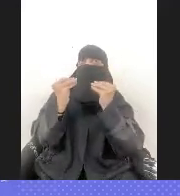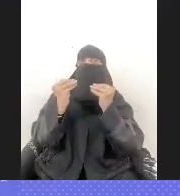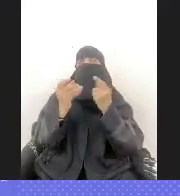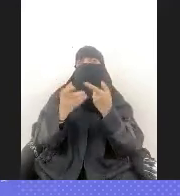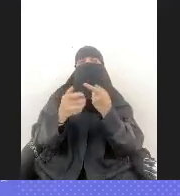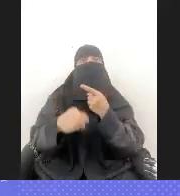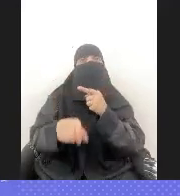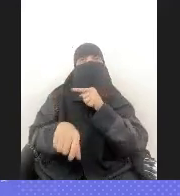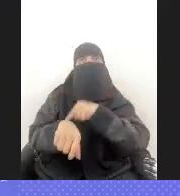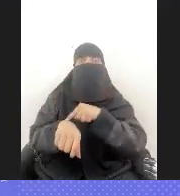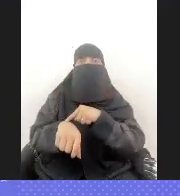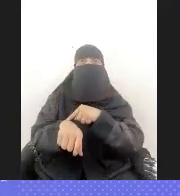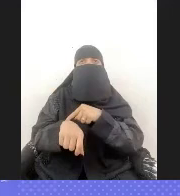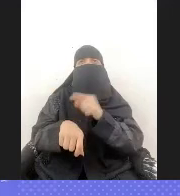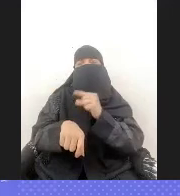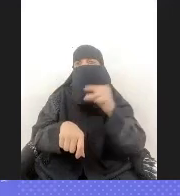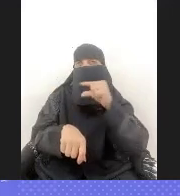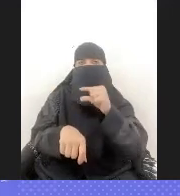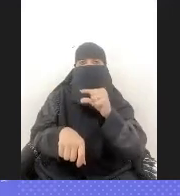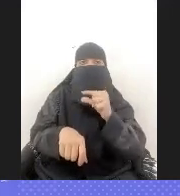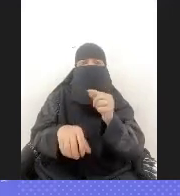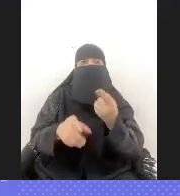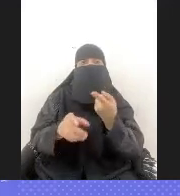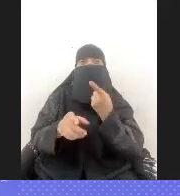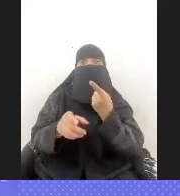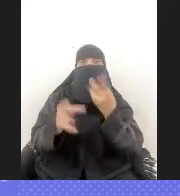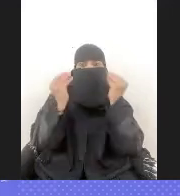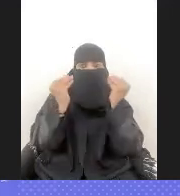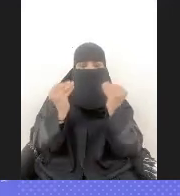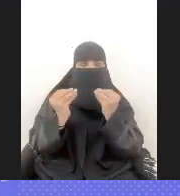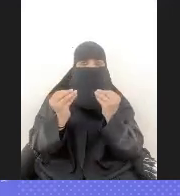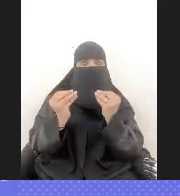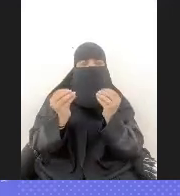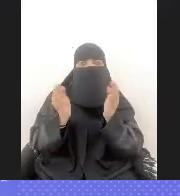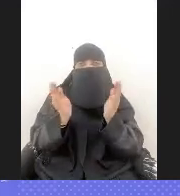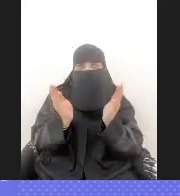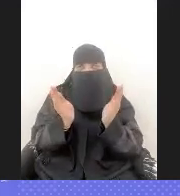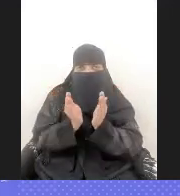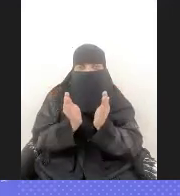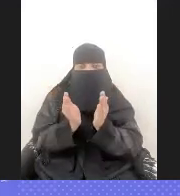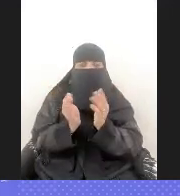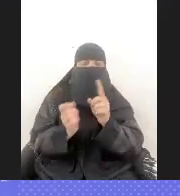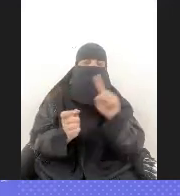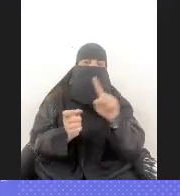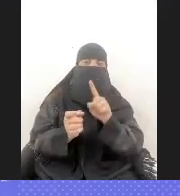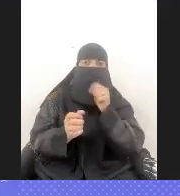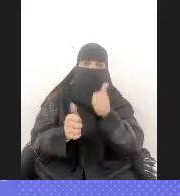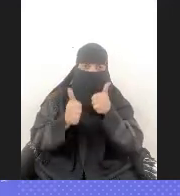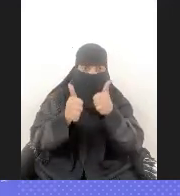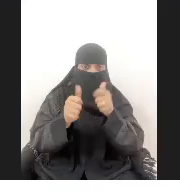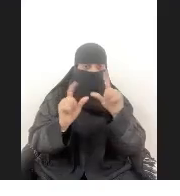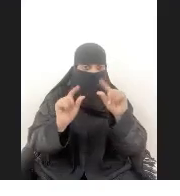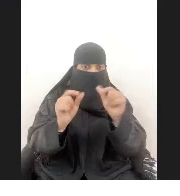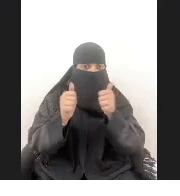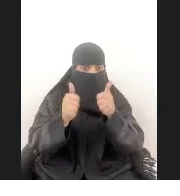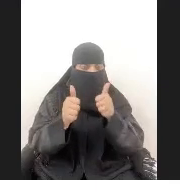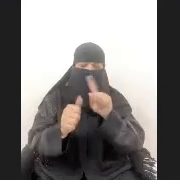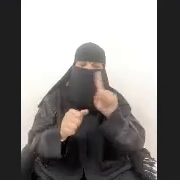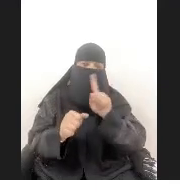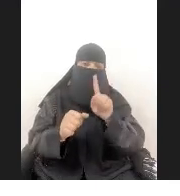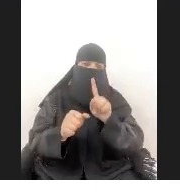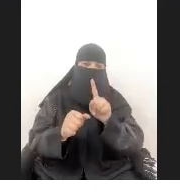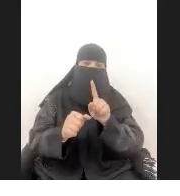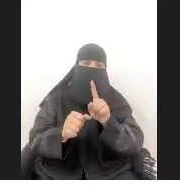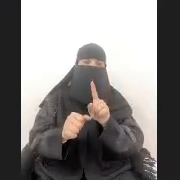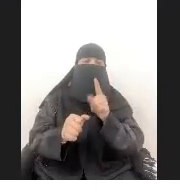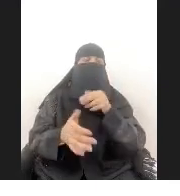إلا دقائق معدودة، أو كان حجمه قليل، هنا يكون أجاد التصميم؟ لا طبعاً، لأن إحنا ذكرنا أنه هو يعني جوهر